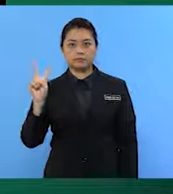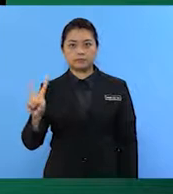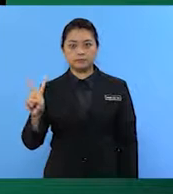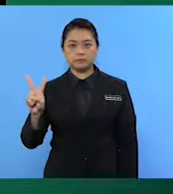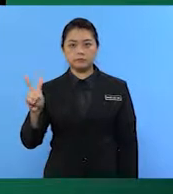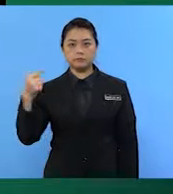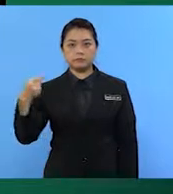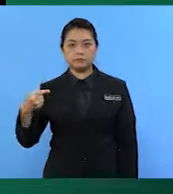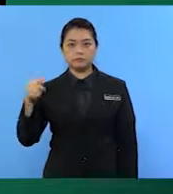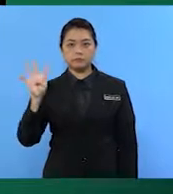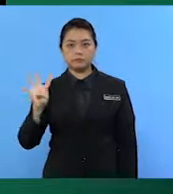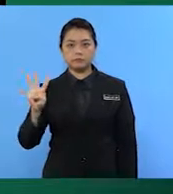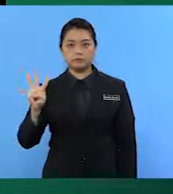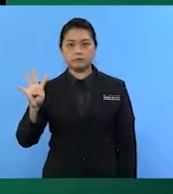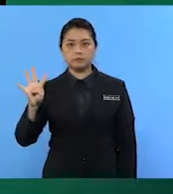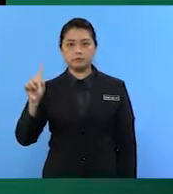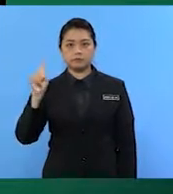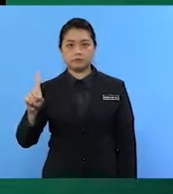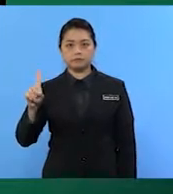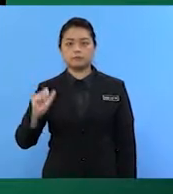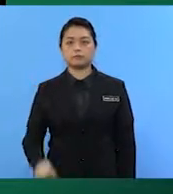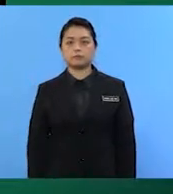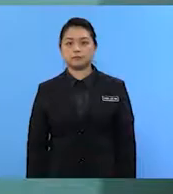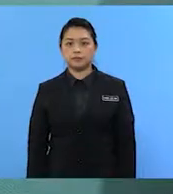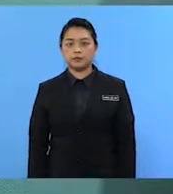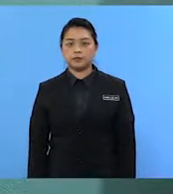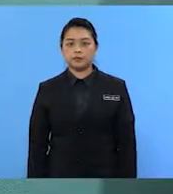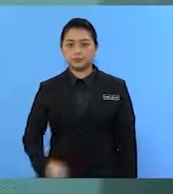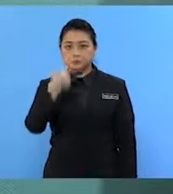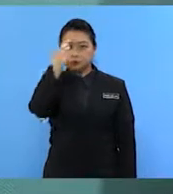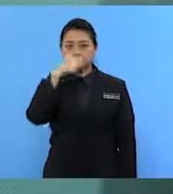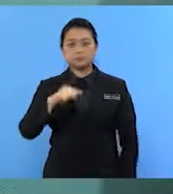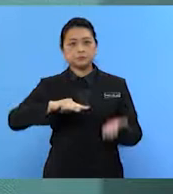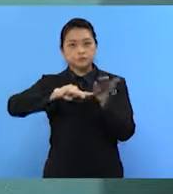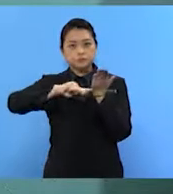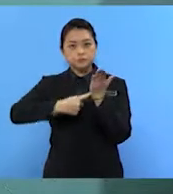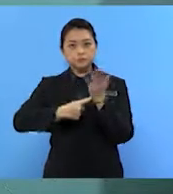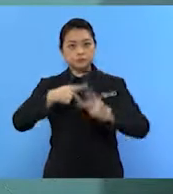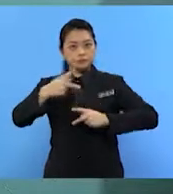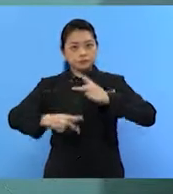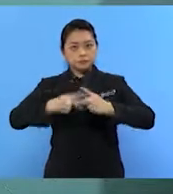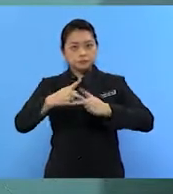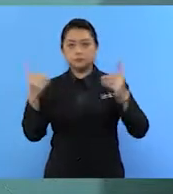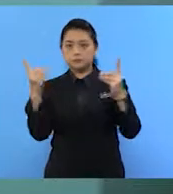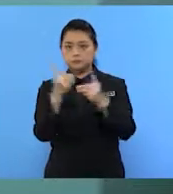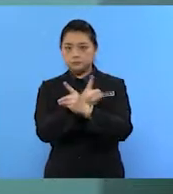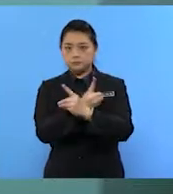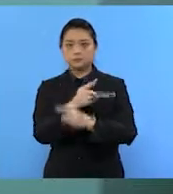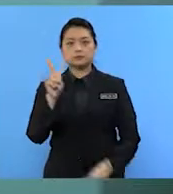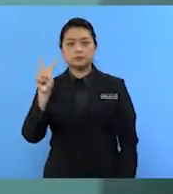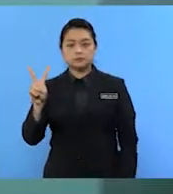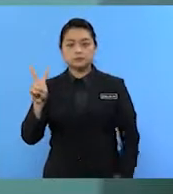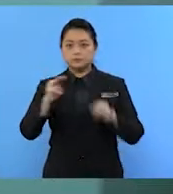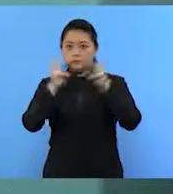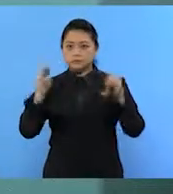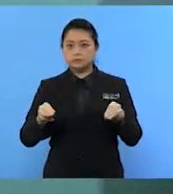-2, -4 dan 1. Untuk memulakan proses pendaraban dua